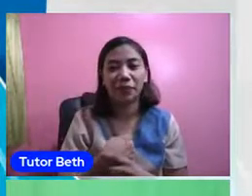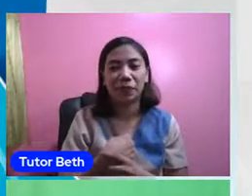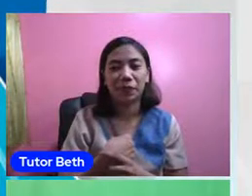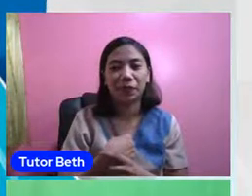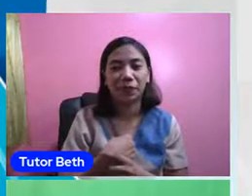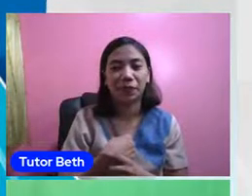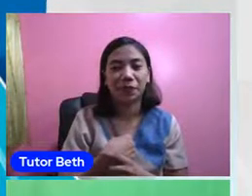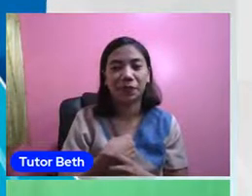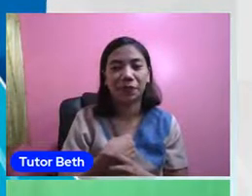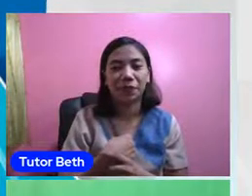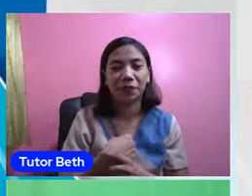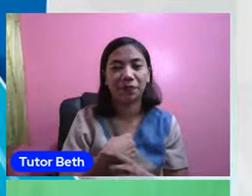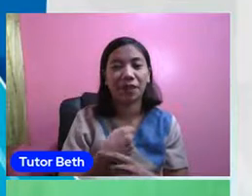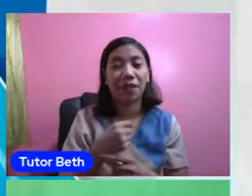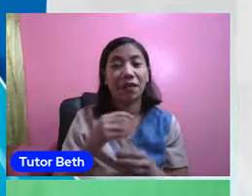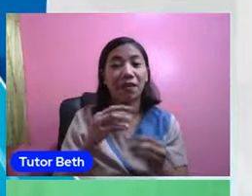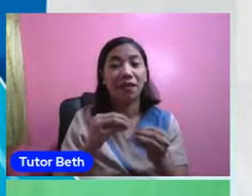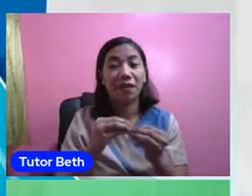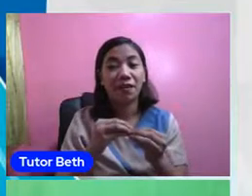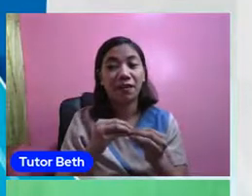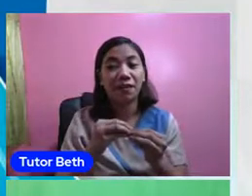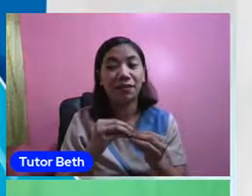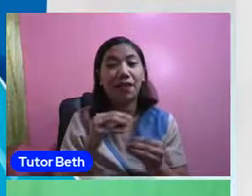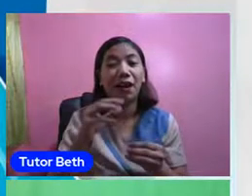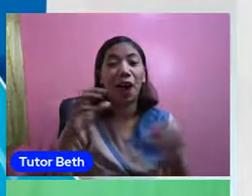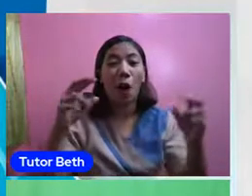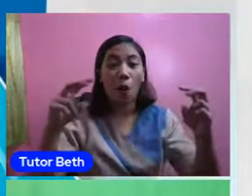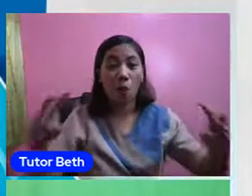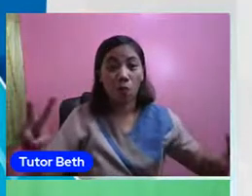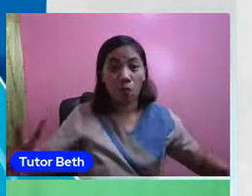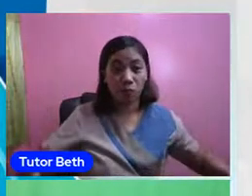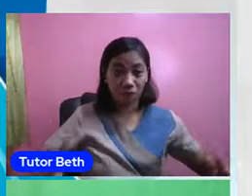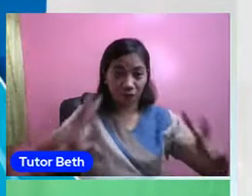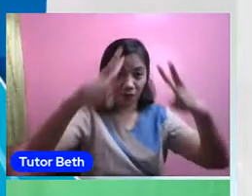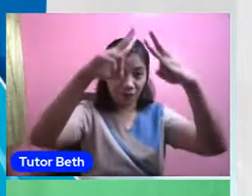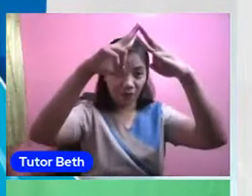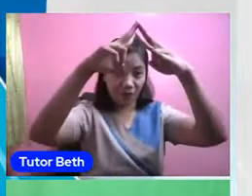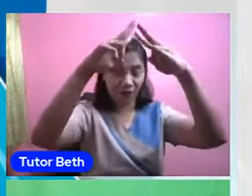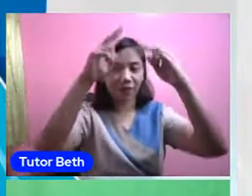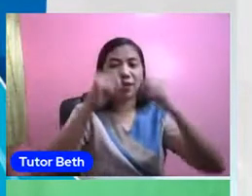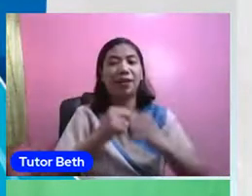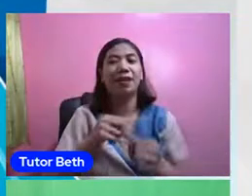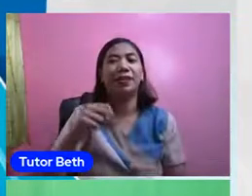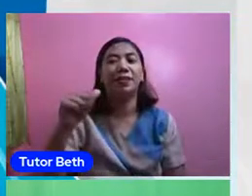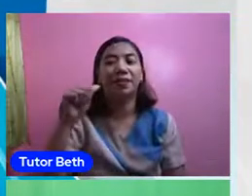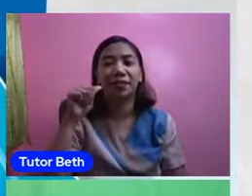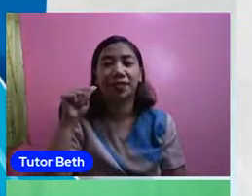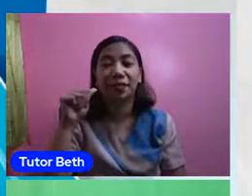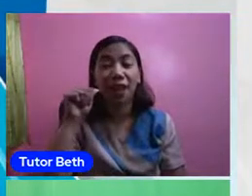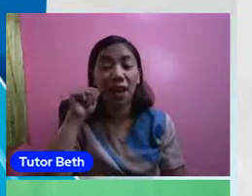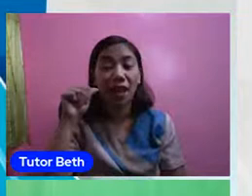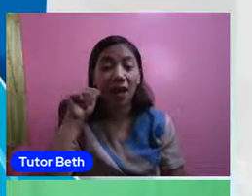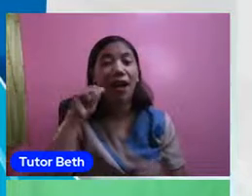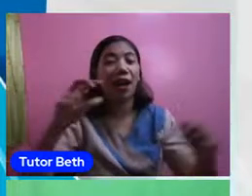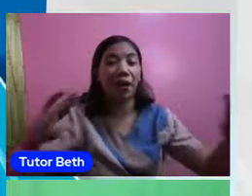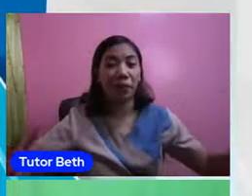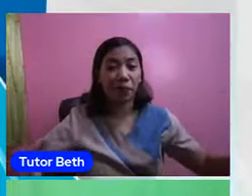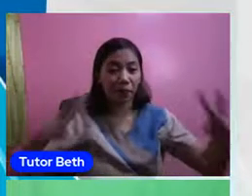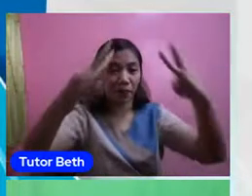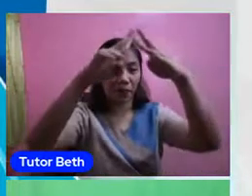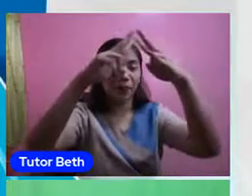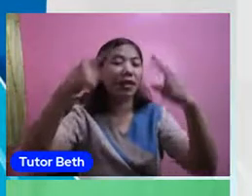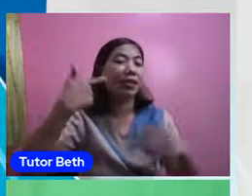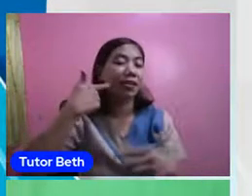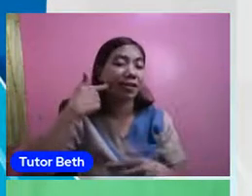Sabi niya, bulkan. Sabi ni Anne, bulkan. Si Gretchen,